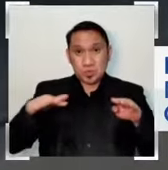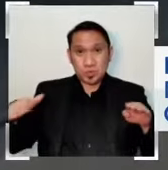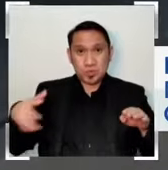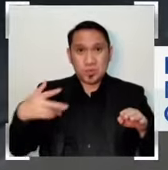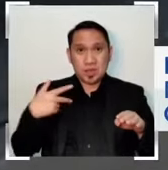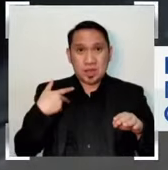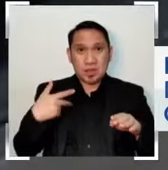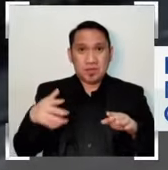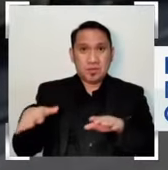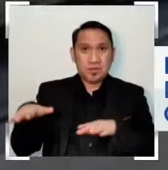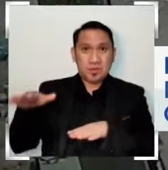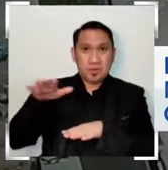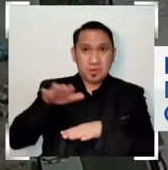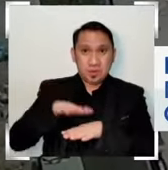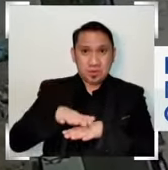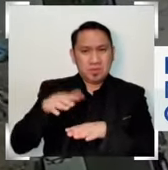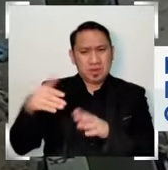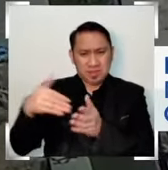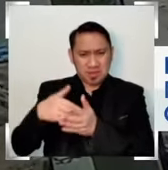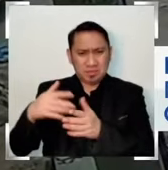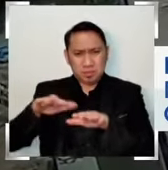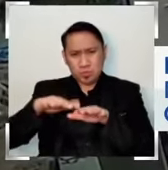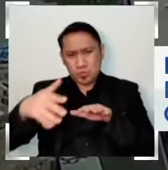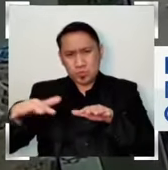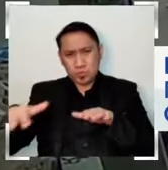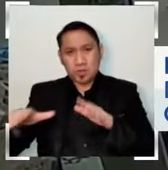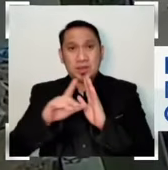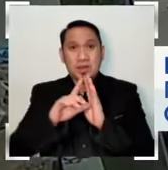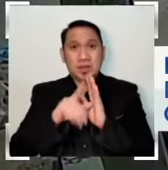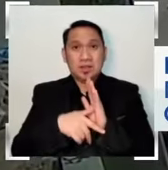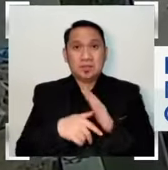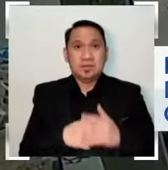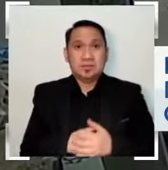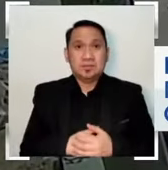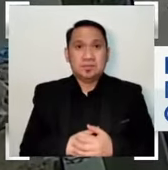sa isa pang lubak sa kalsada. Maya-maya pa.